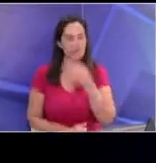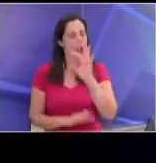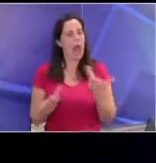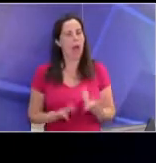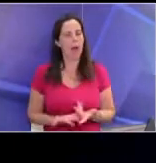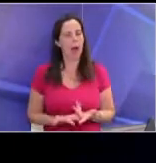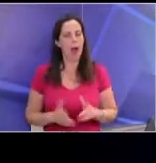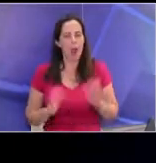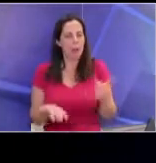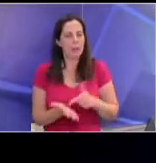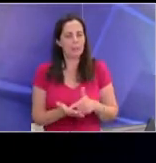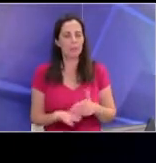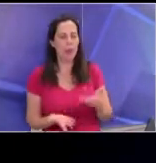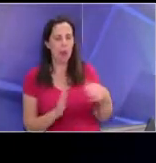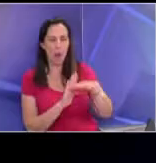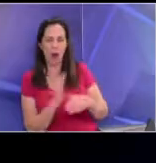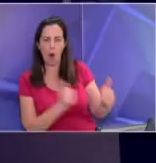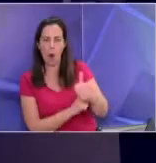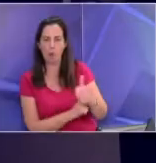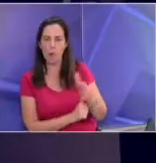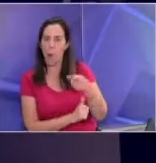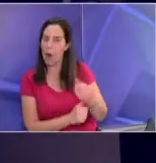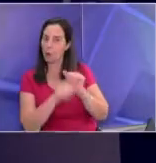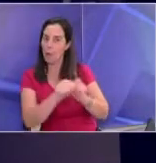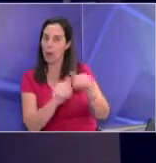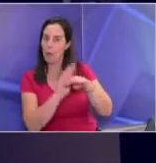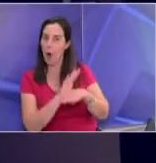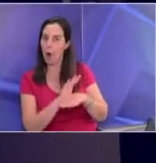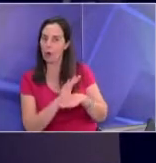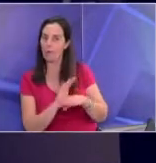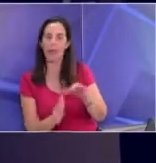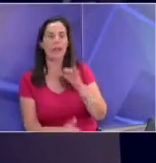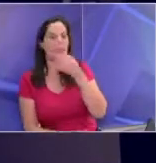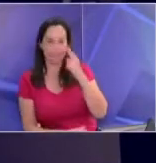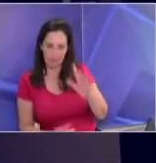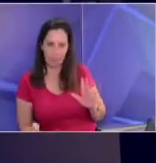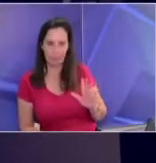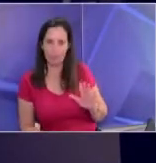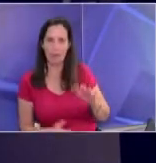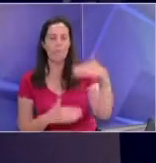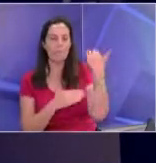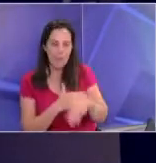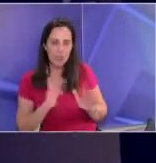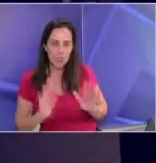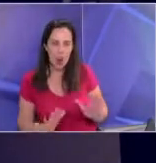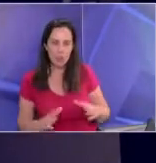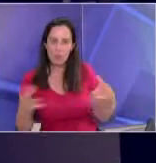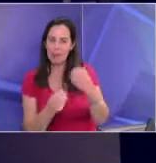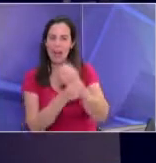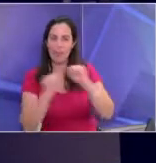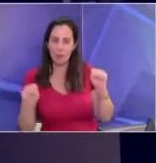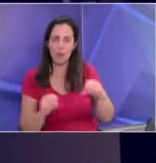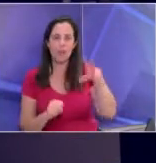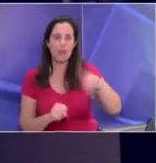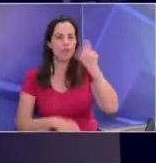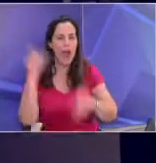למה? מה הסיבה האמיתית? למה החוק הזה עוקף אותו? אולי הוא מחזק אותו? השאלה הקריטית, תראה, הרי בסופו של יום בחברה דמוקרטית